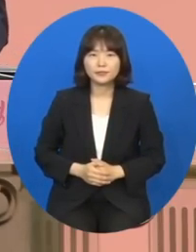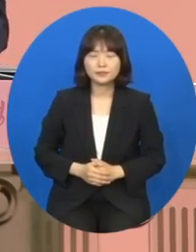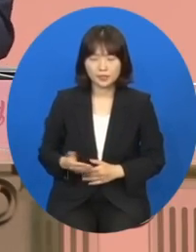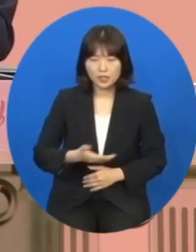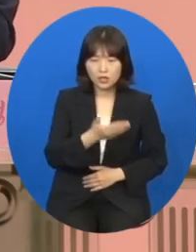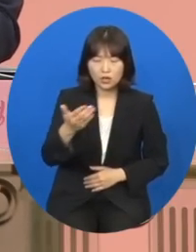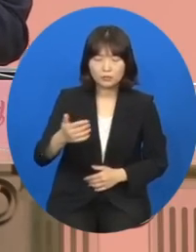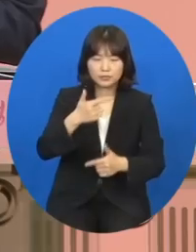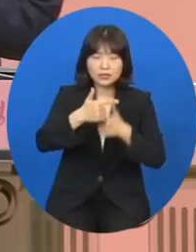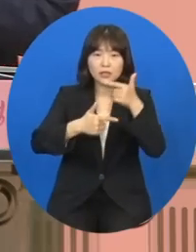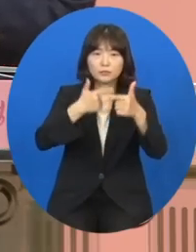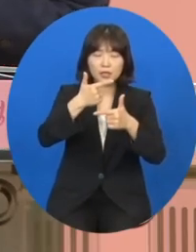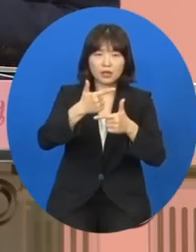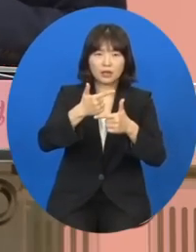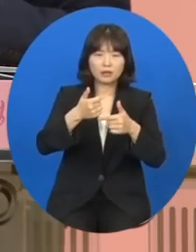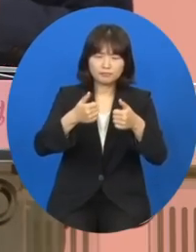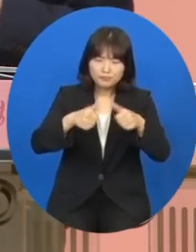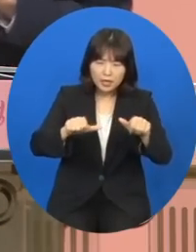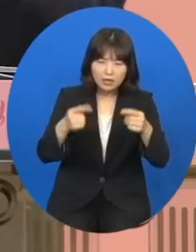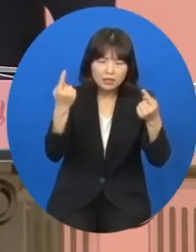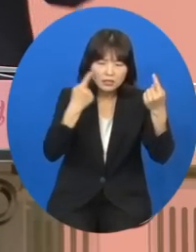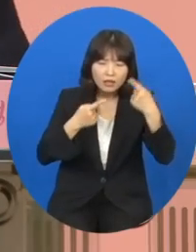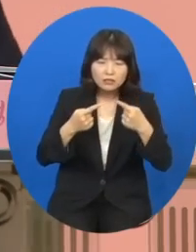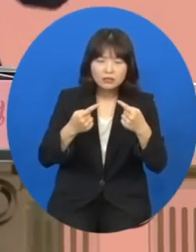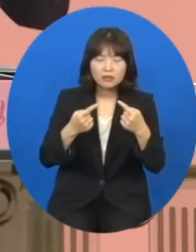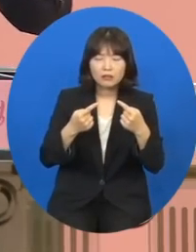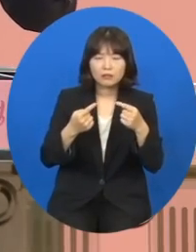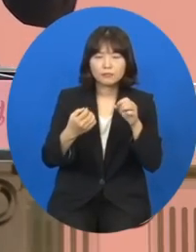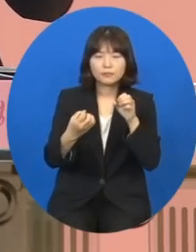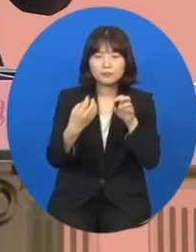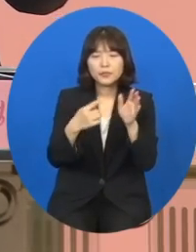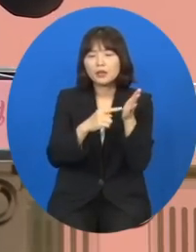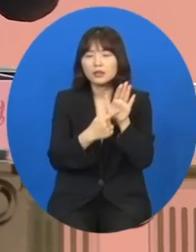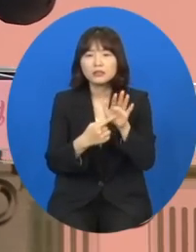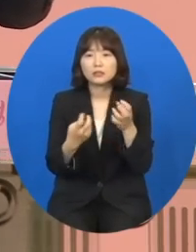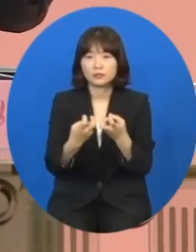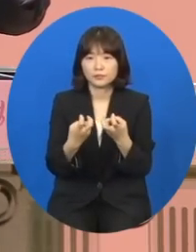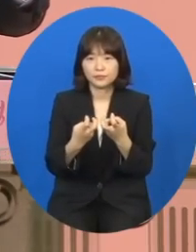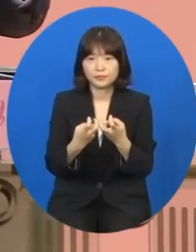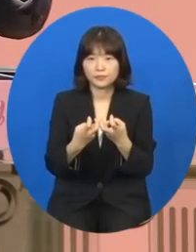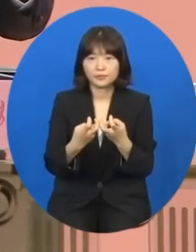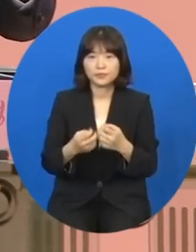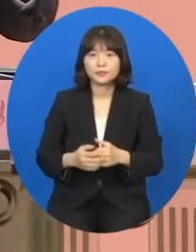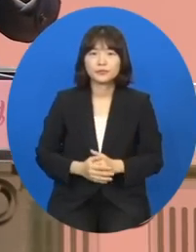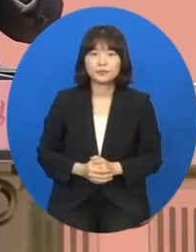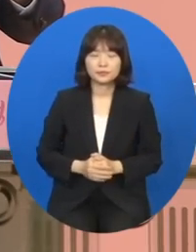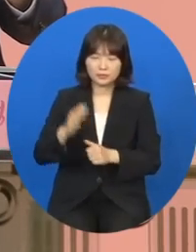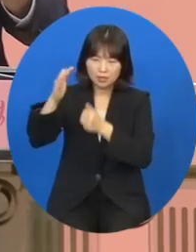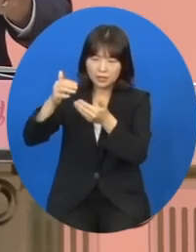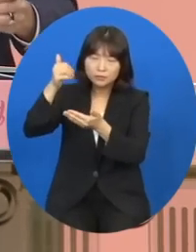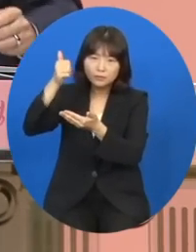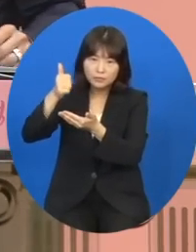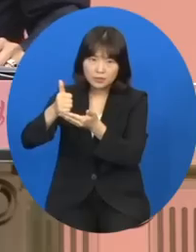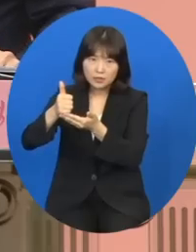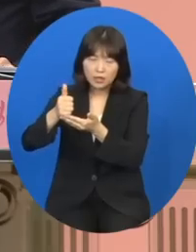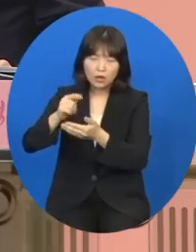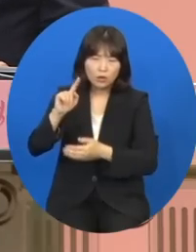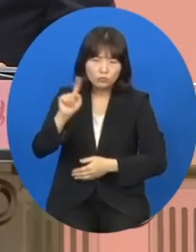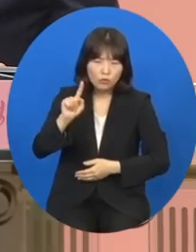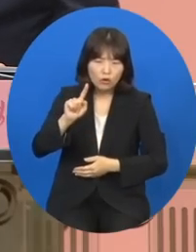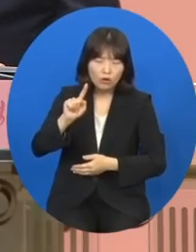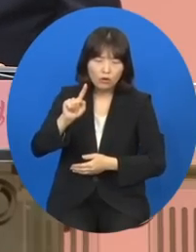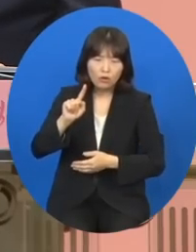여러분들의 미아는 깨어지면 어떻게 반응 했습니까 이 풀이를 및 껏 쥬 섬 쌩 하나님께 무엇이라도